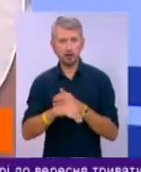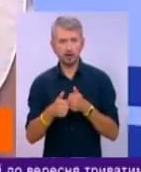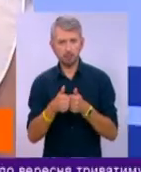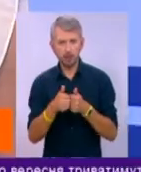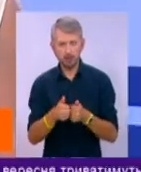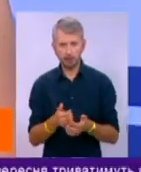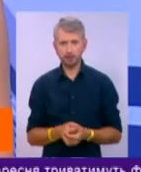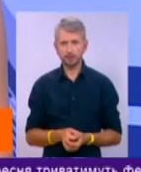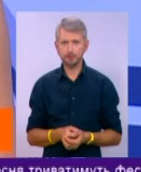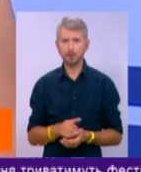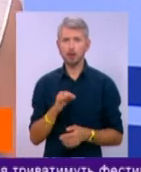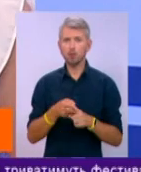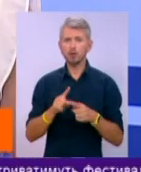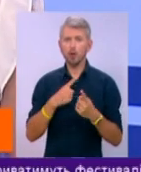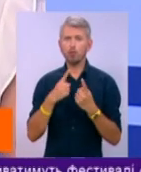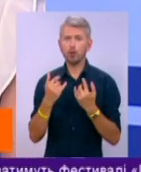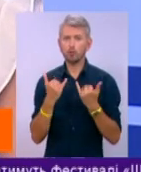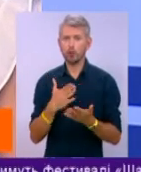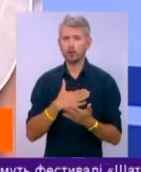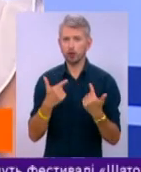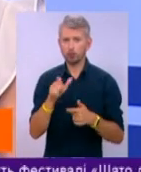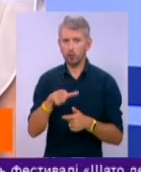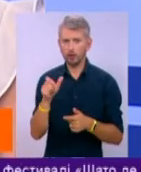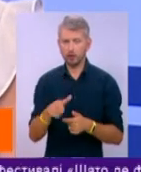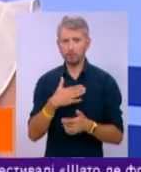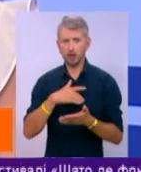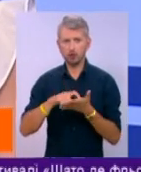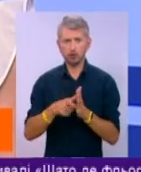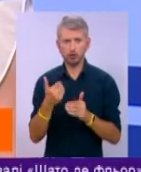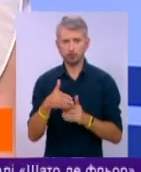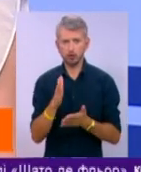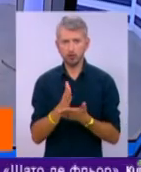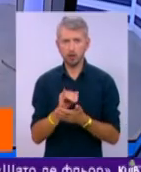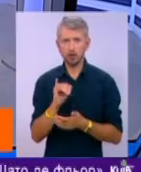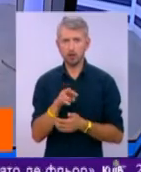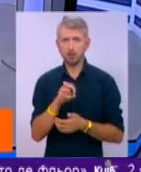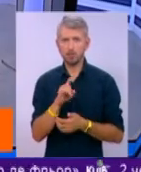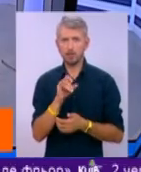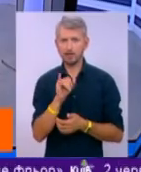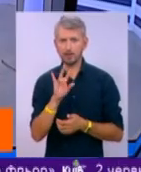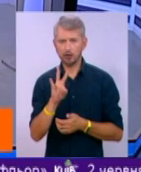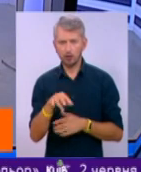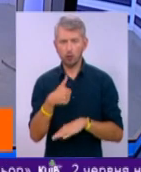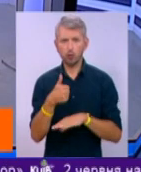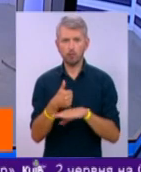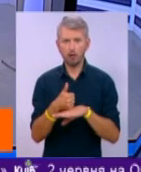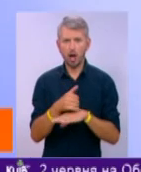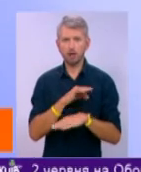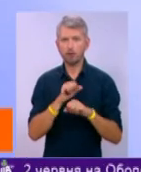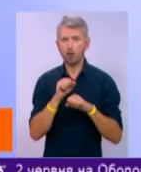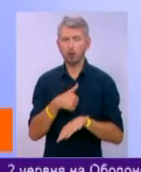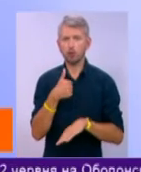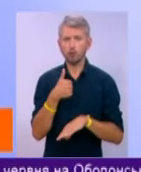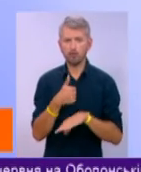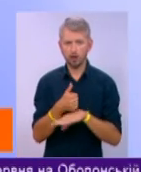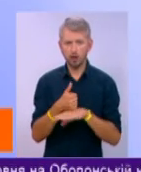партнерів. Про це говоримо сьогодні з нашими гостями. У нашій студії вже знаходиться Ігор Марієн, адвокат, голова ВГО Комітету